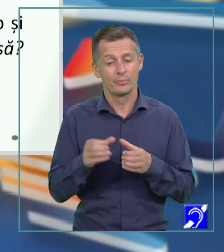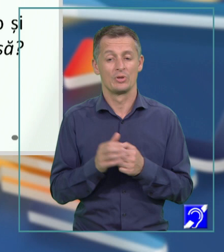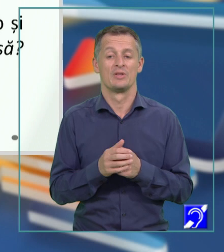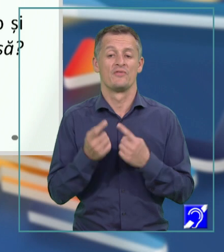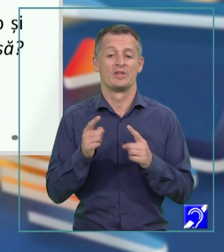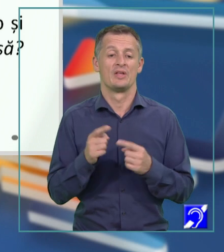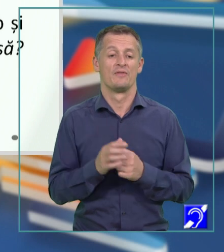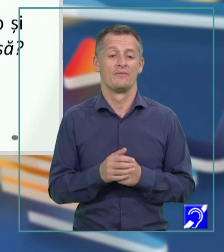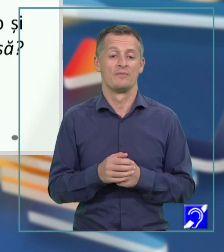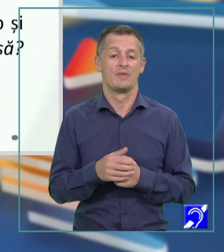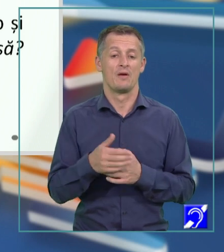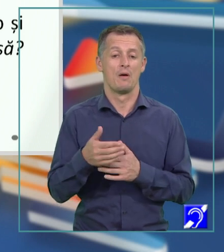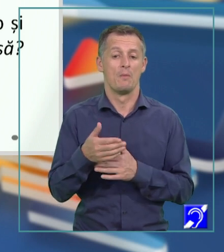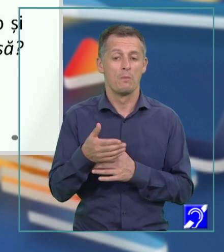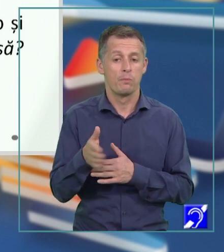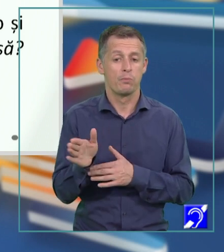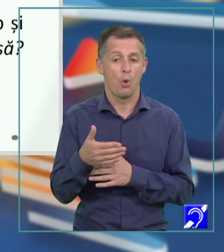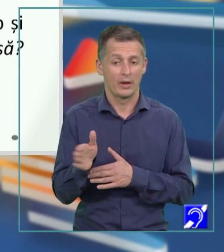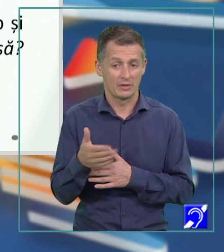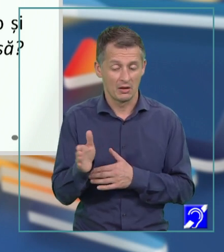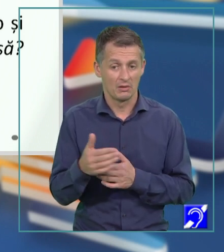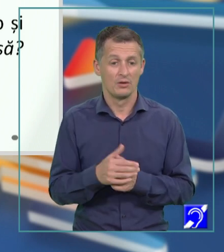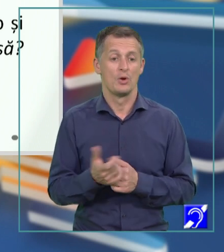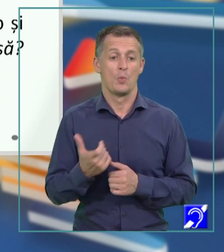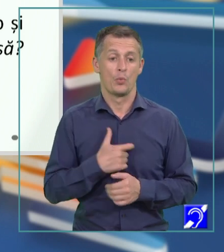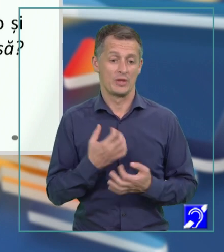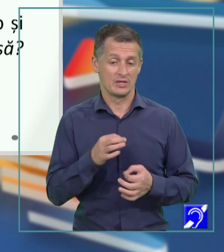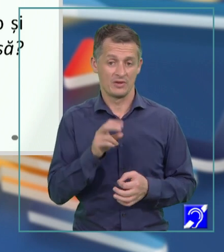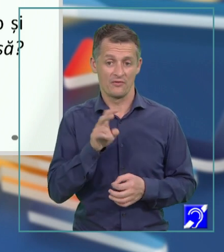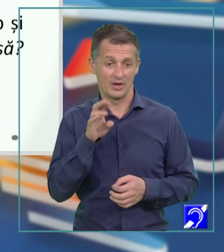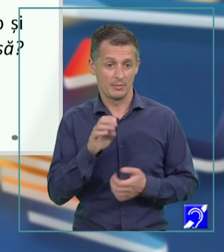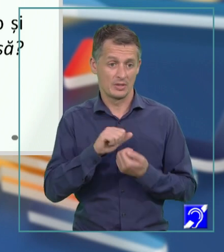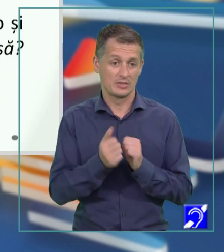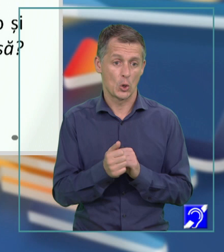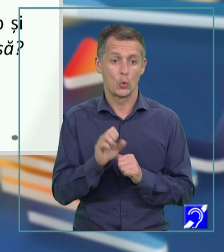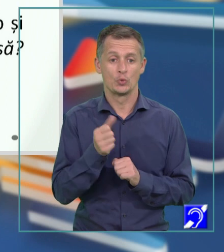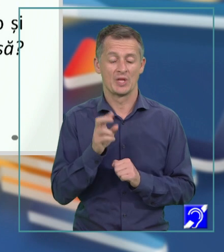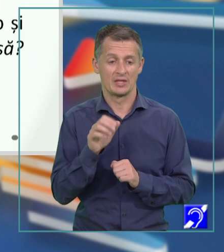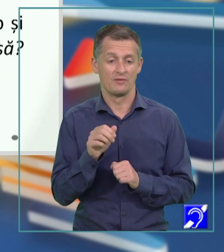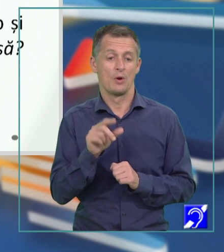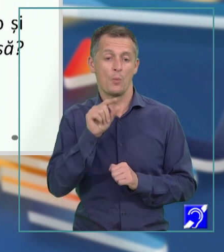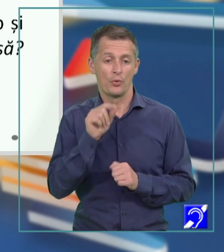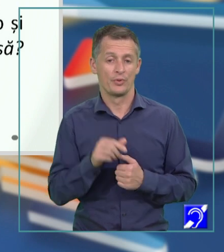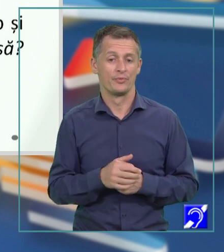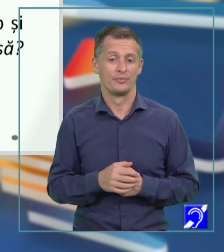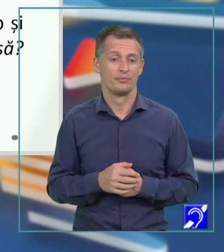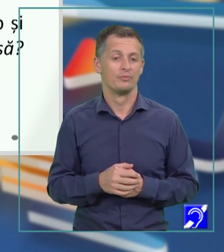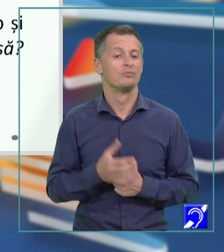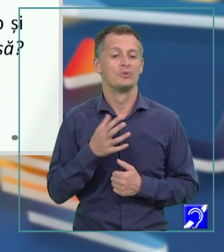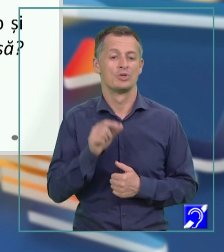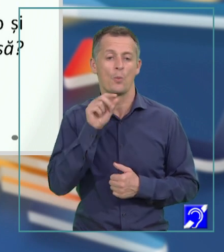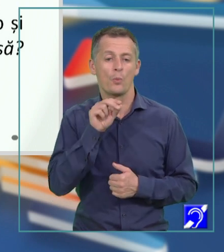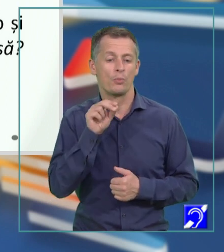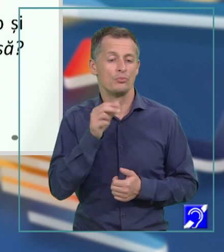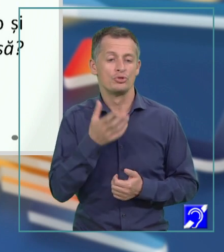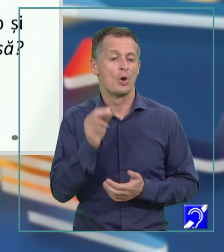poartă poate să fie verb, dar și substantiv. La fel și pui. Și am făcut eu aici un joc de cuvinte. Ce pui în mâncare